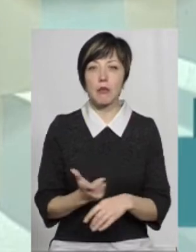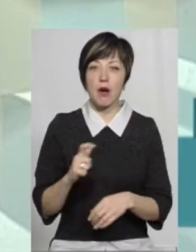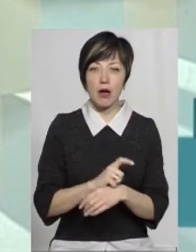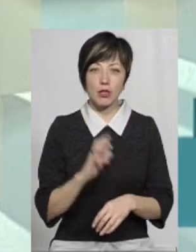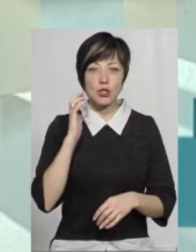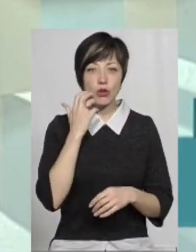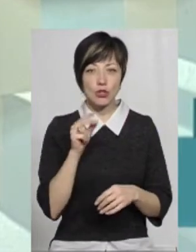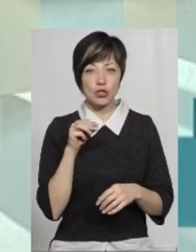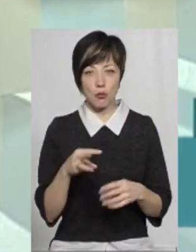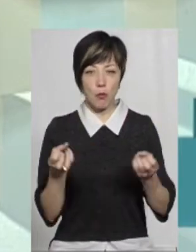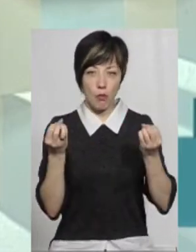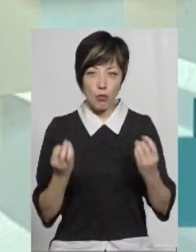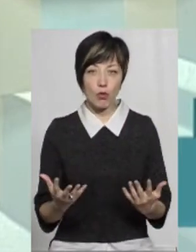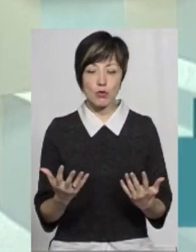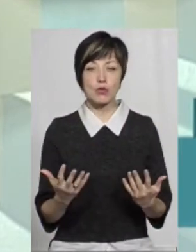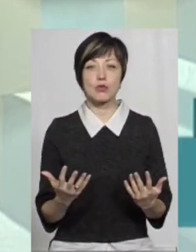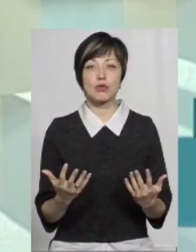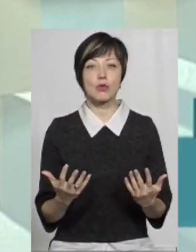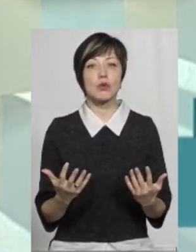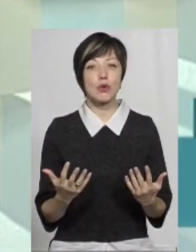набагато серйозніше, ніж просто